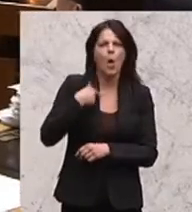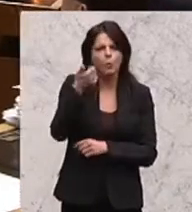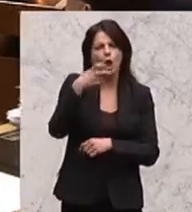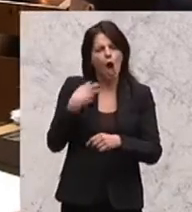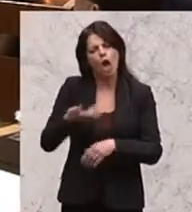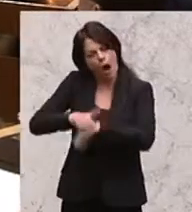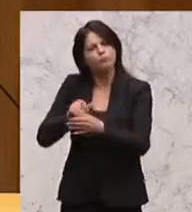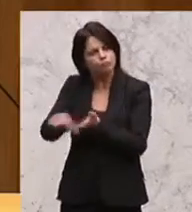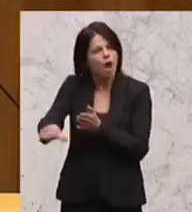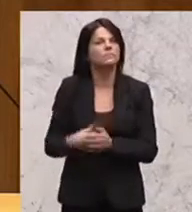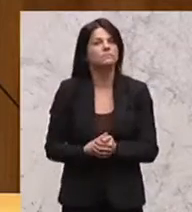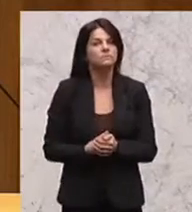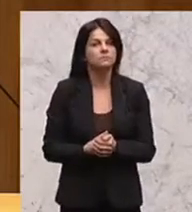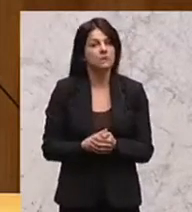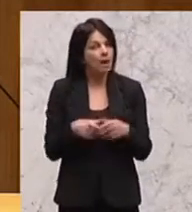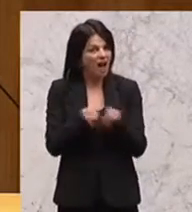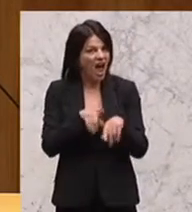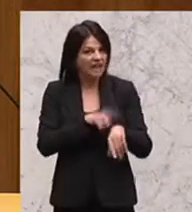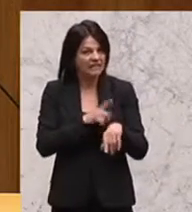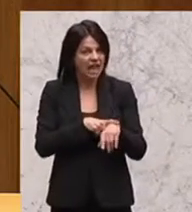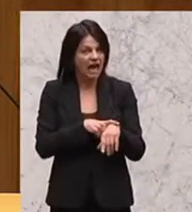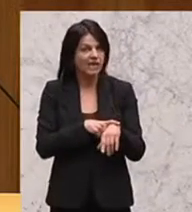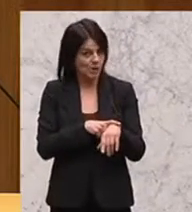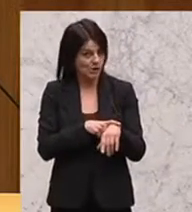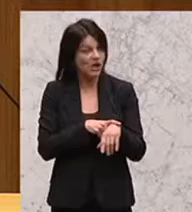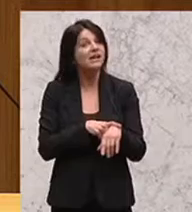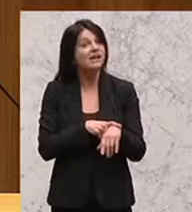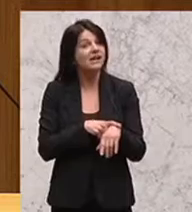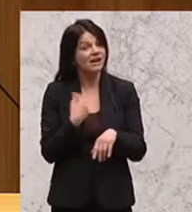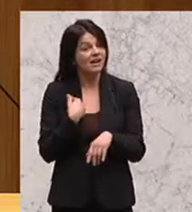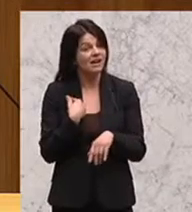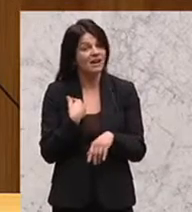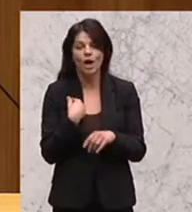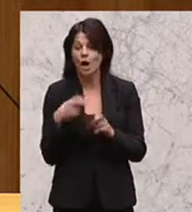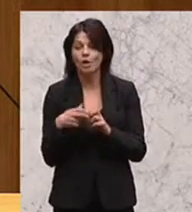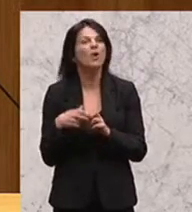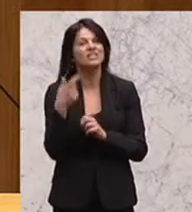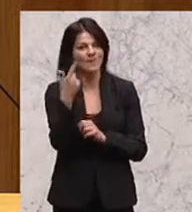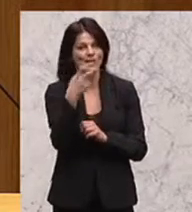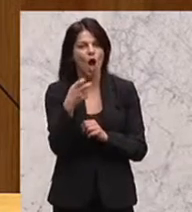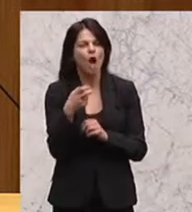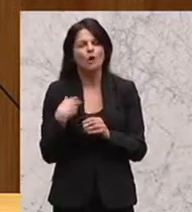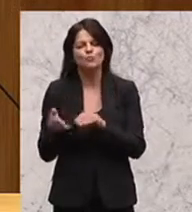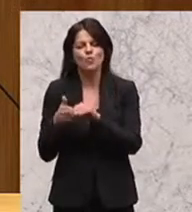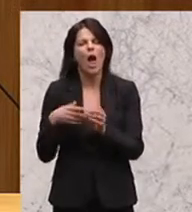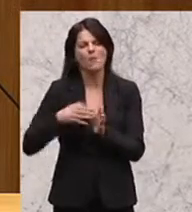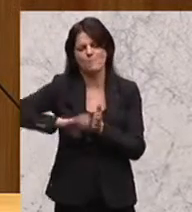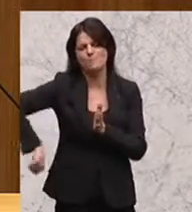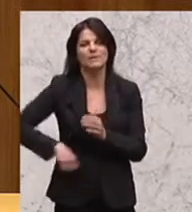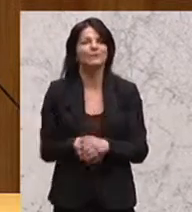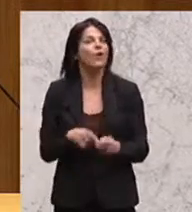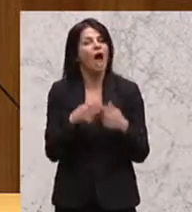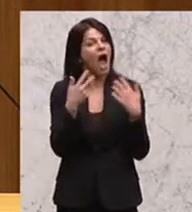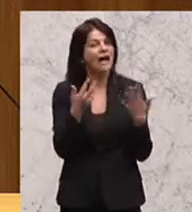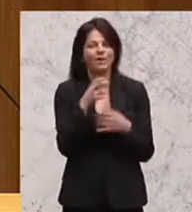obendrauf. Aber gleichzeitig streiche ich ihm 20 Euro Zulagen und 80 Euro nehme ich